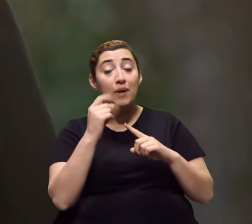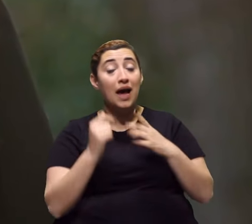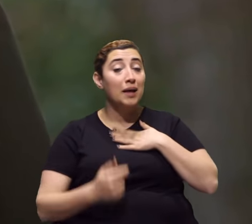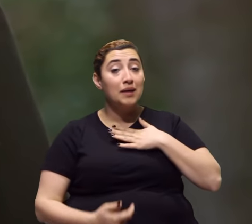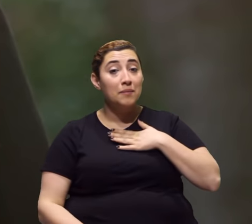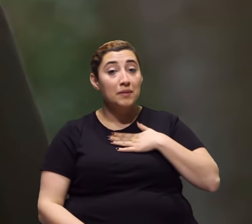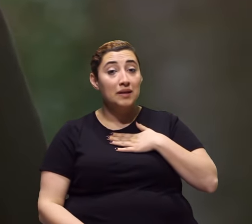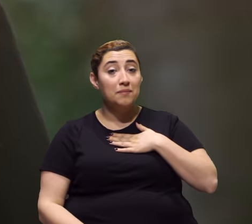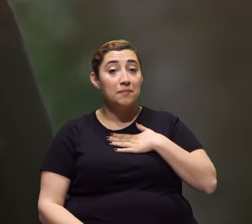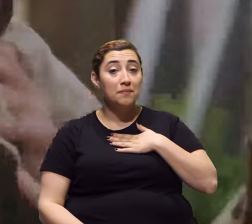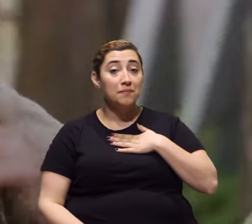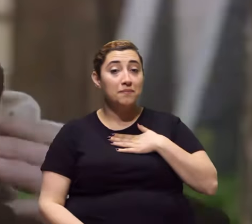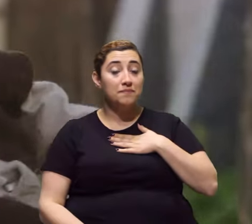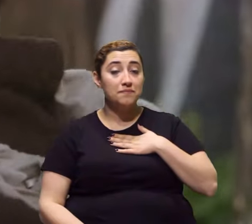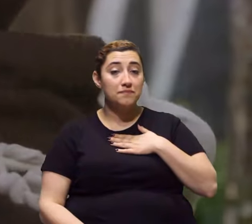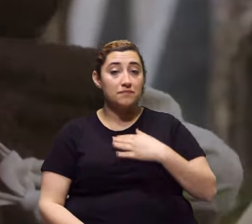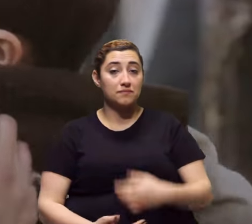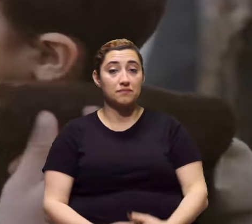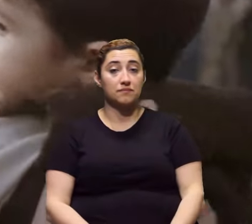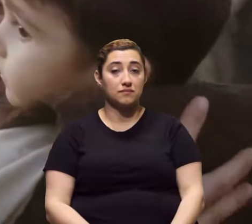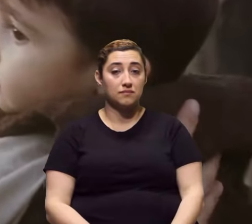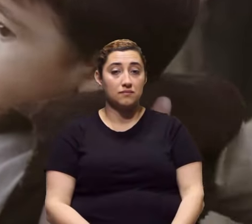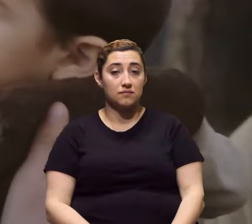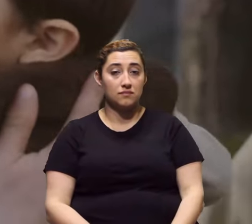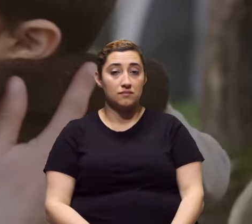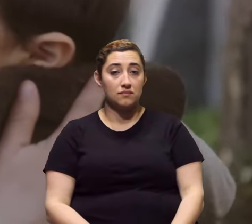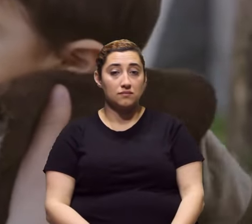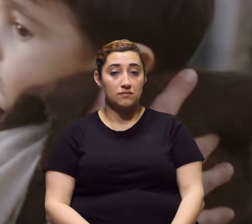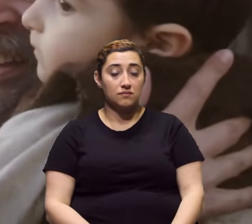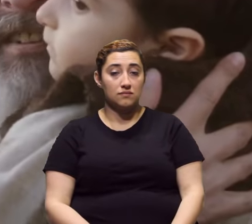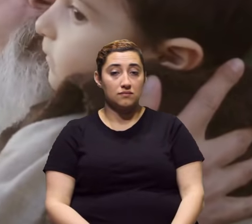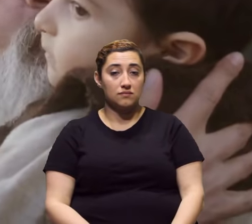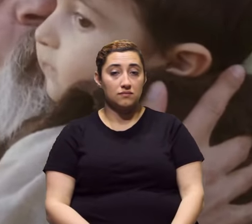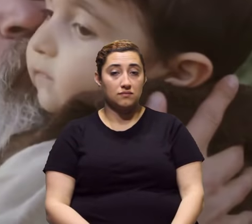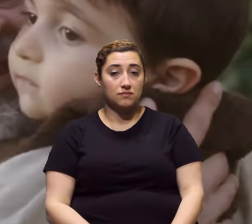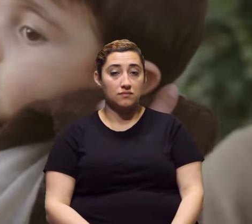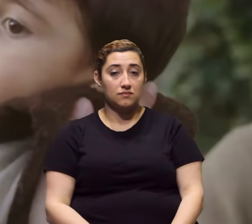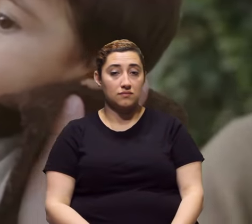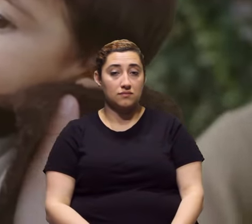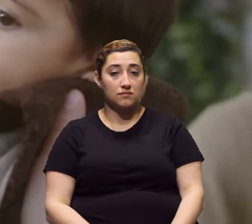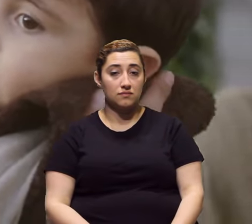İbrahim'im. Kucağına aldı. Sarılıp yanağından öptü.